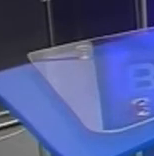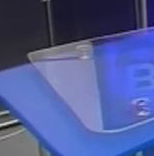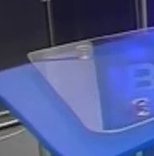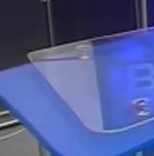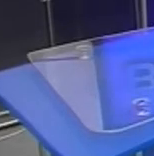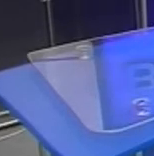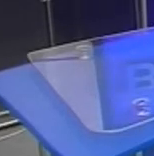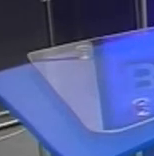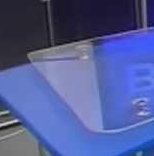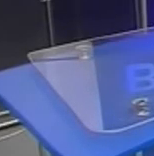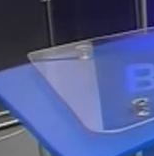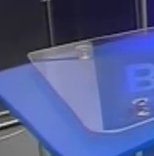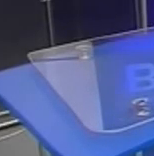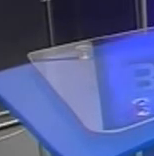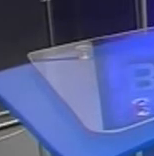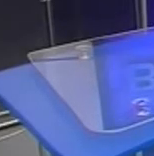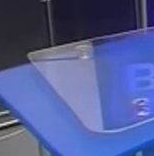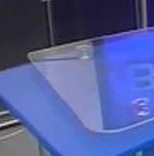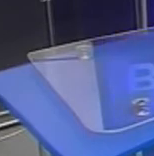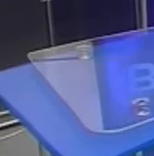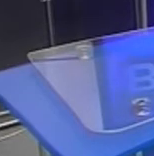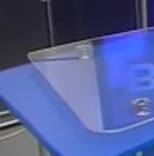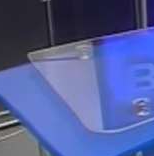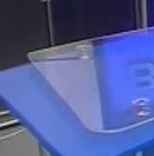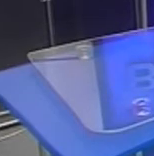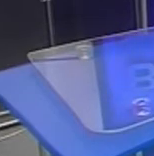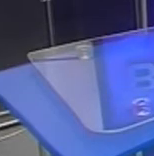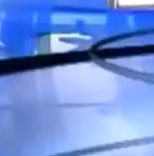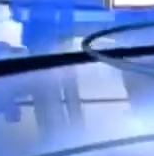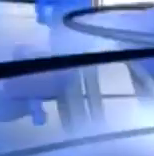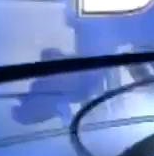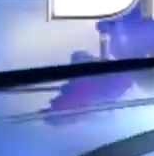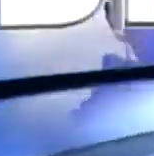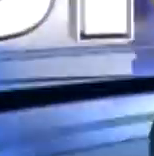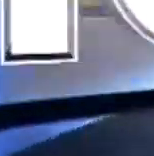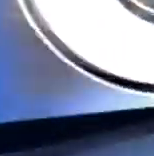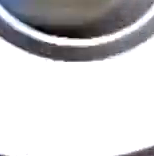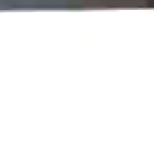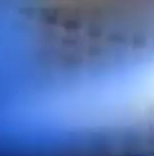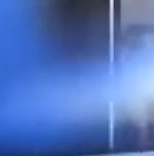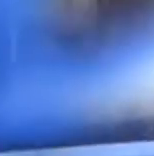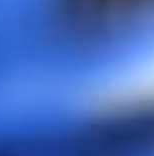вітання усім, хто зараз з нами. Ви дивитесь Вісті ТТБ. Спочатку коротко про головні події.